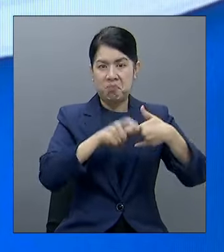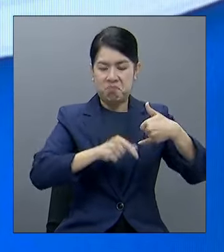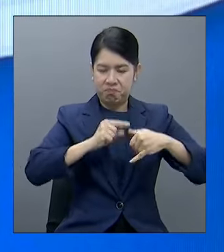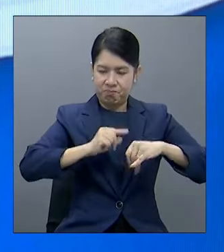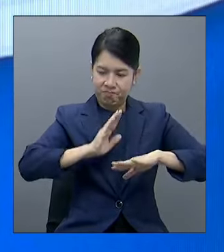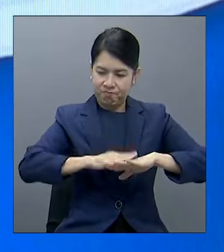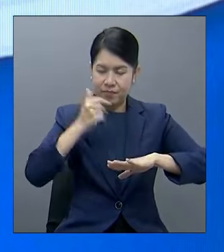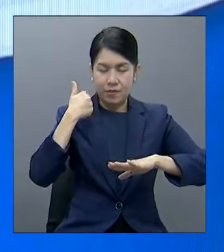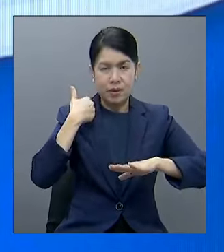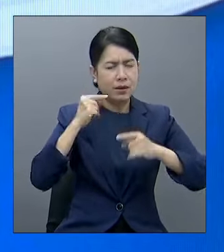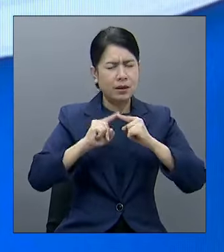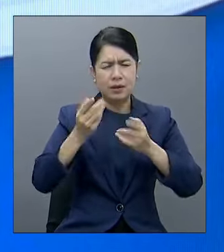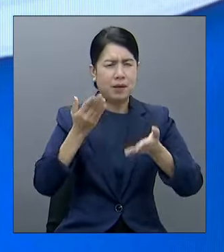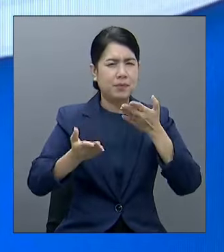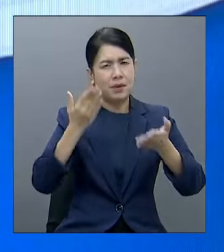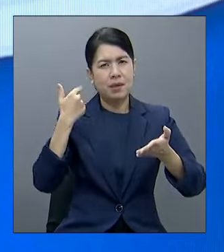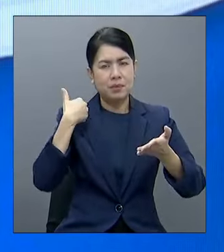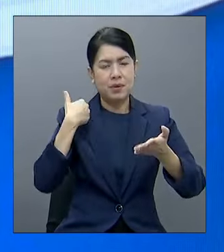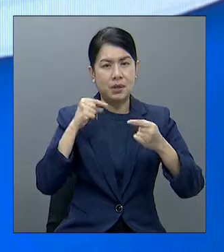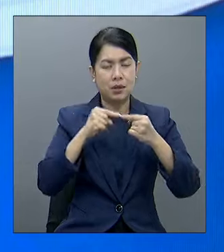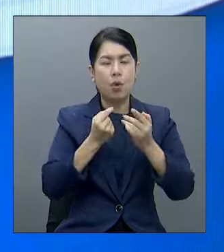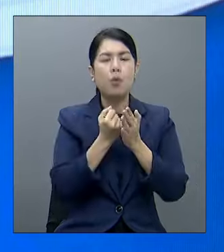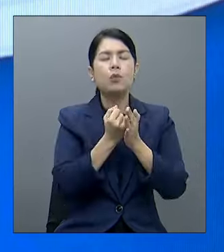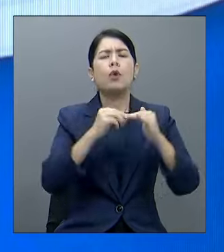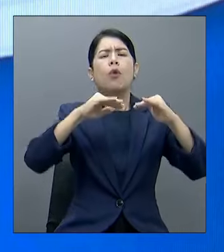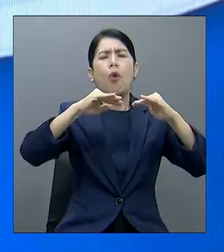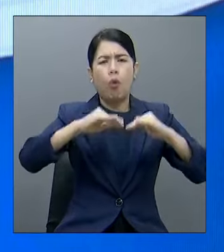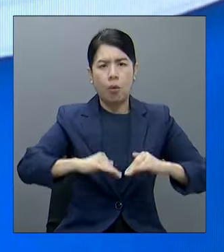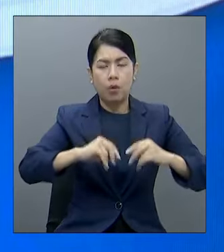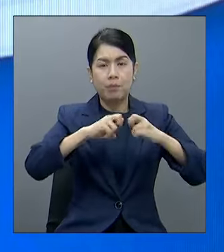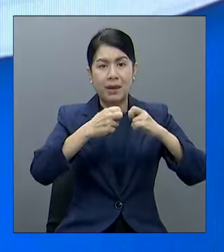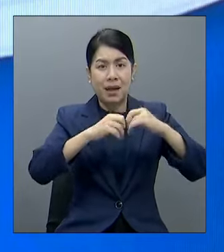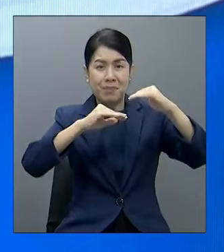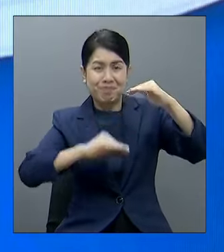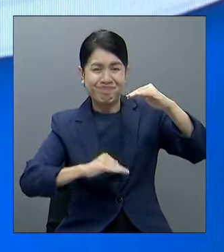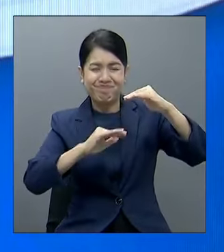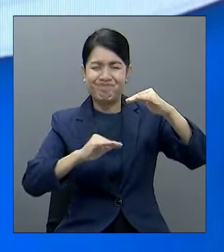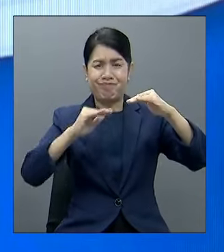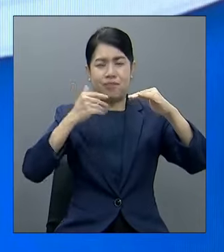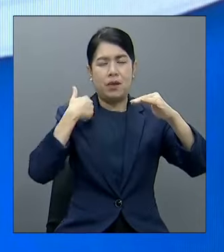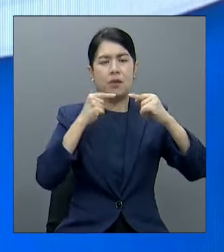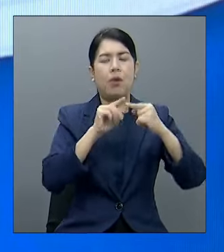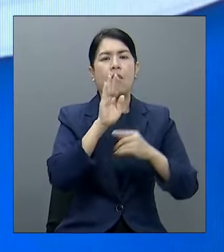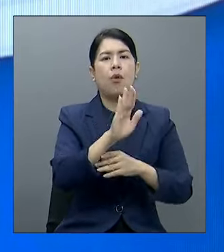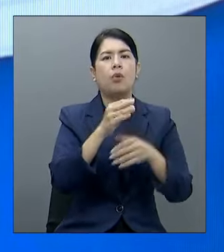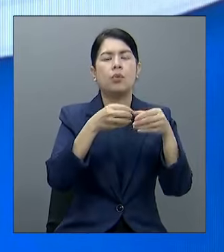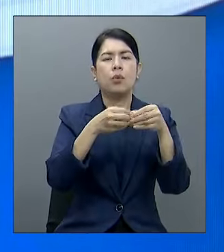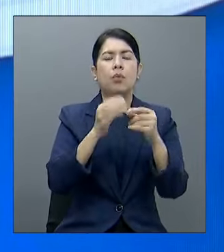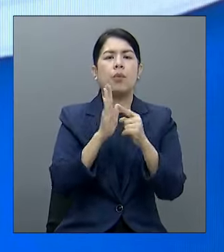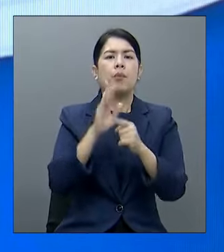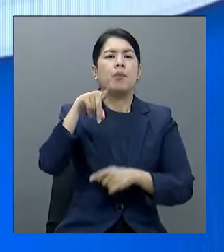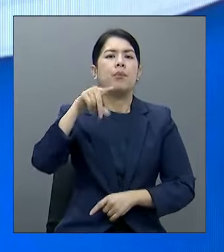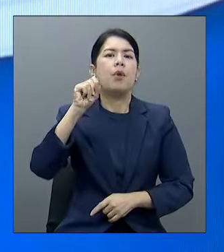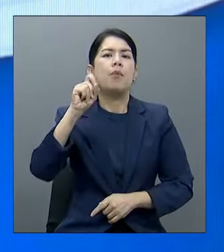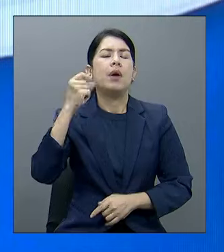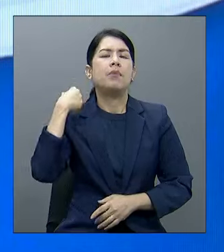งเรื่องของการลดความเหลื่อมล้ำทางเพศมันเป็นเรื่องของการขับเคลื่อนเศรษฐกิจด้วยค่ะเพราะว่าข่าวนั้นเท่าที่คุณผู้ชมจำได้เนี่ย